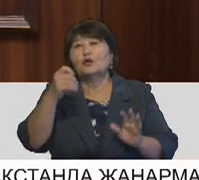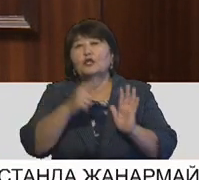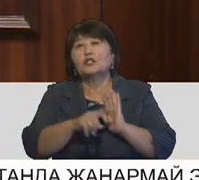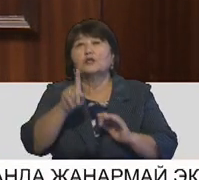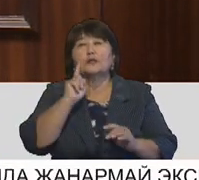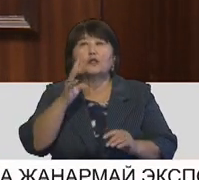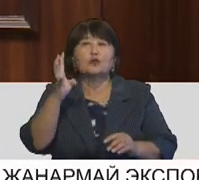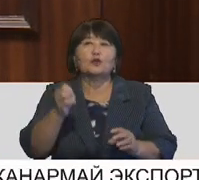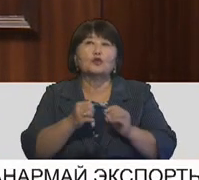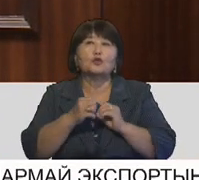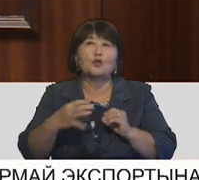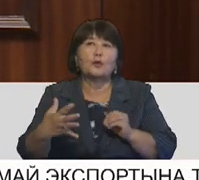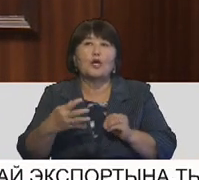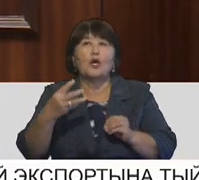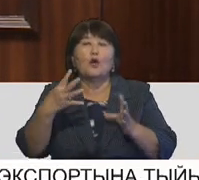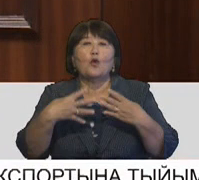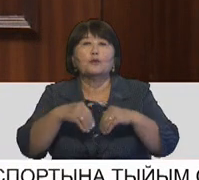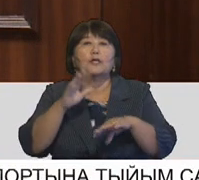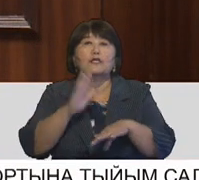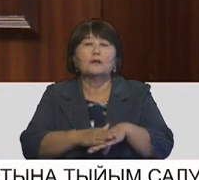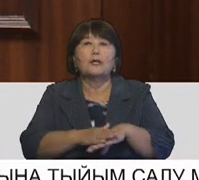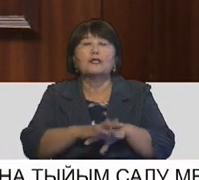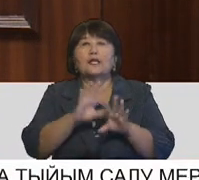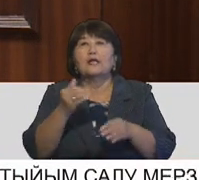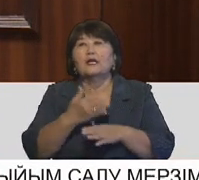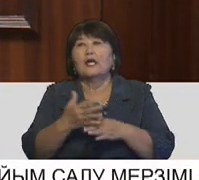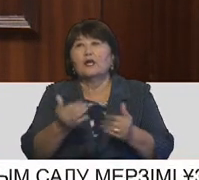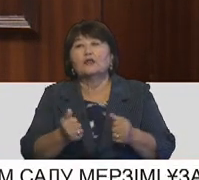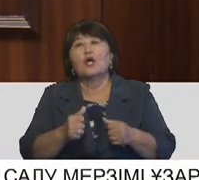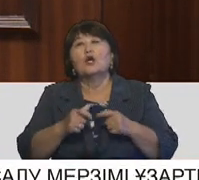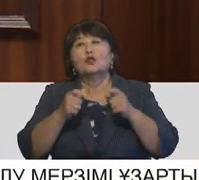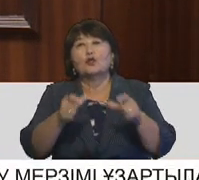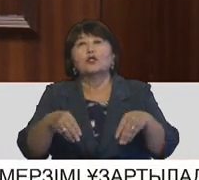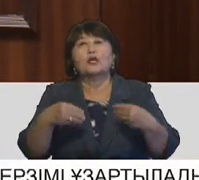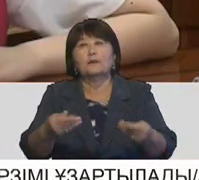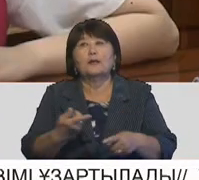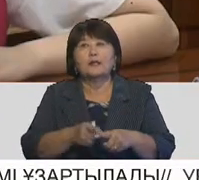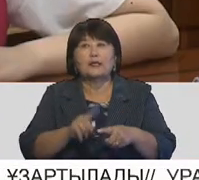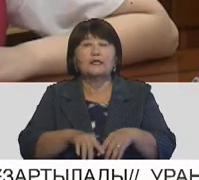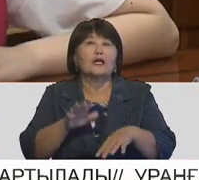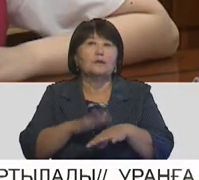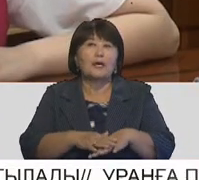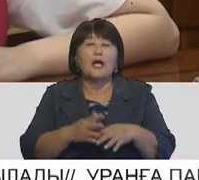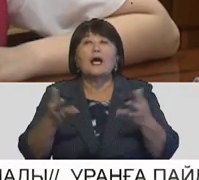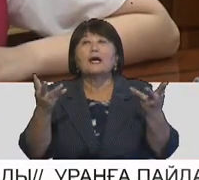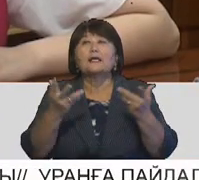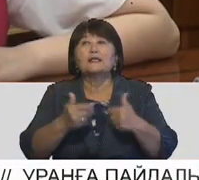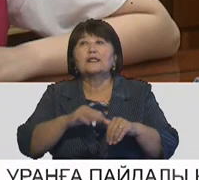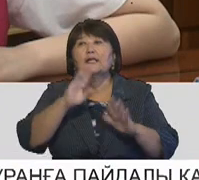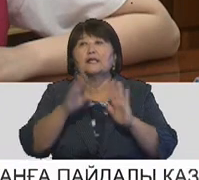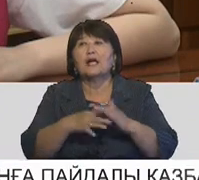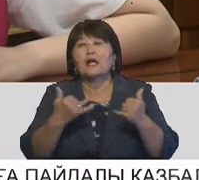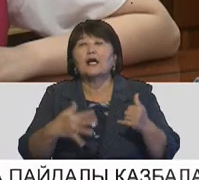жастың 415-іне отбасы банкінен төлем қабілетін растау үшін жолдама берілген, яғни сұраныс бар. Статистикаға сүйінсе,